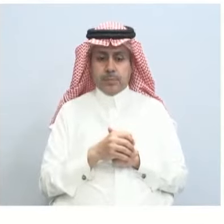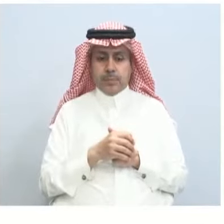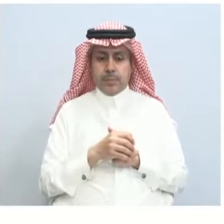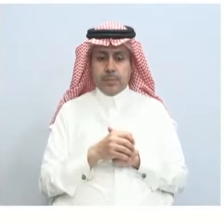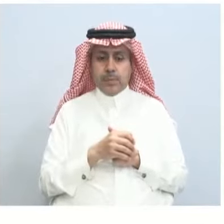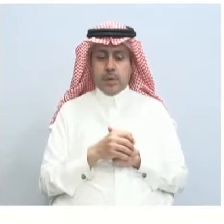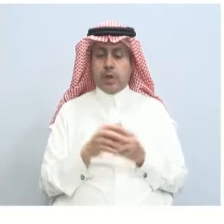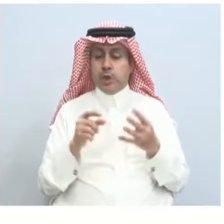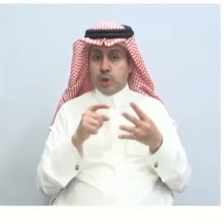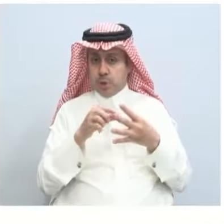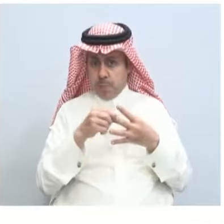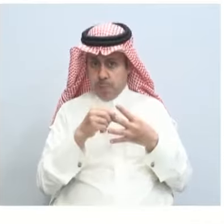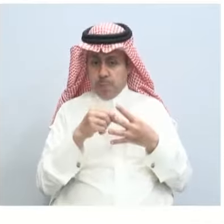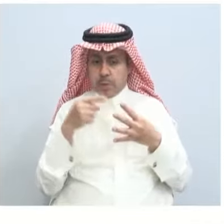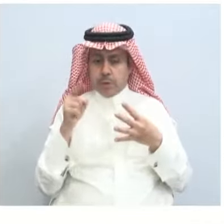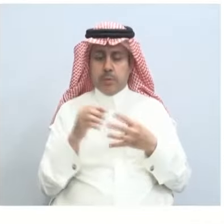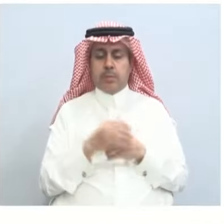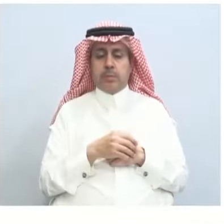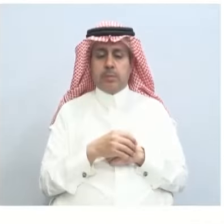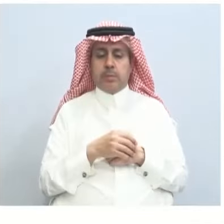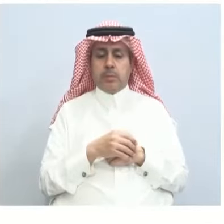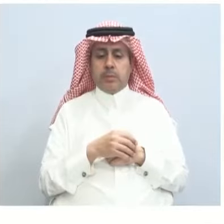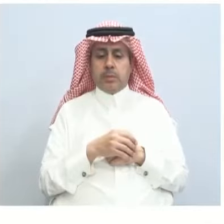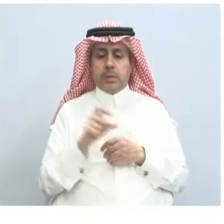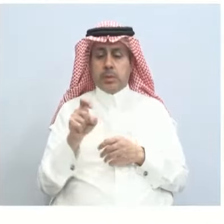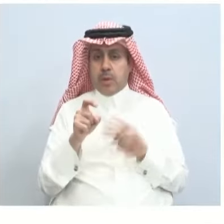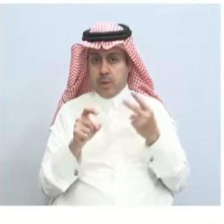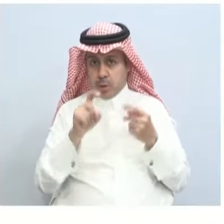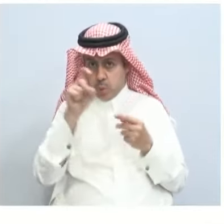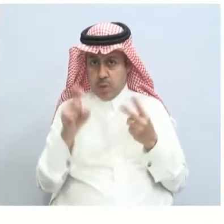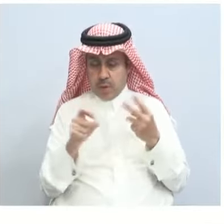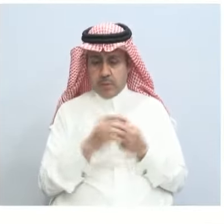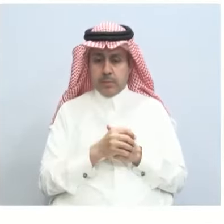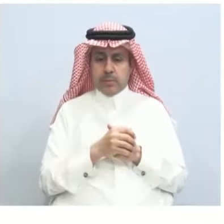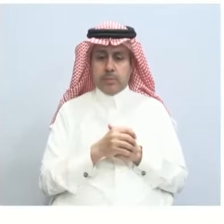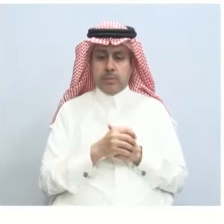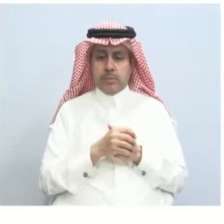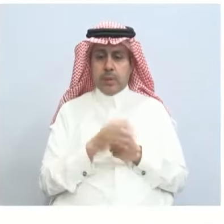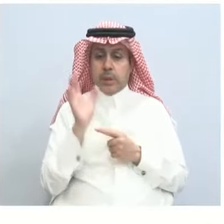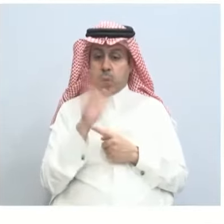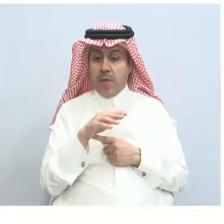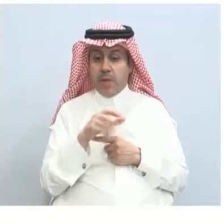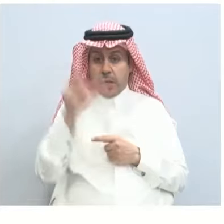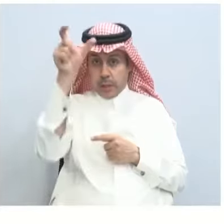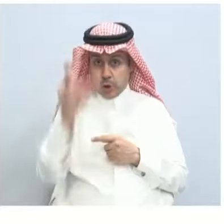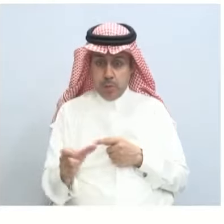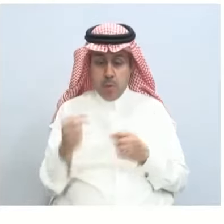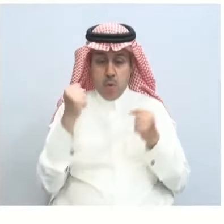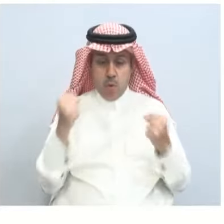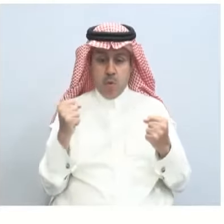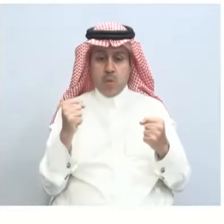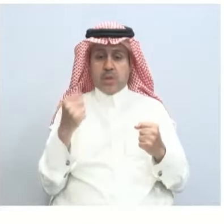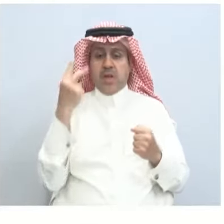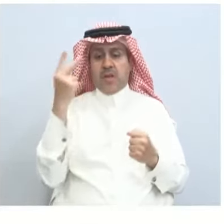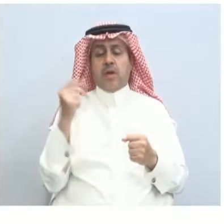وبالتالي الجواب الصحيح وب نشوف السؤال اللي بعده قاللك تؤثر في جسم قوتان